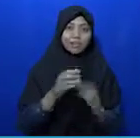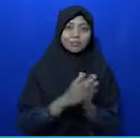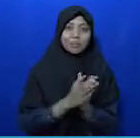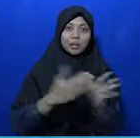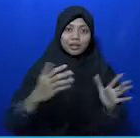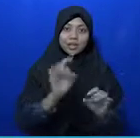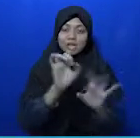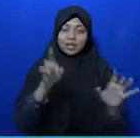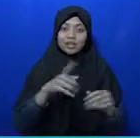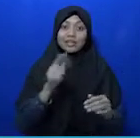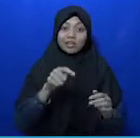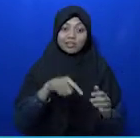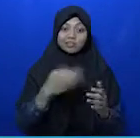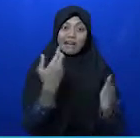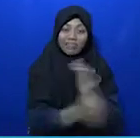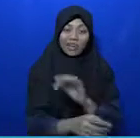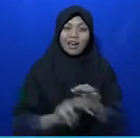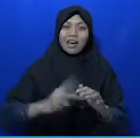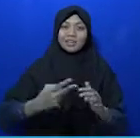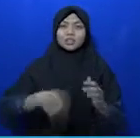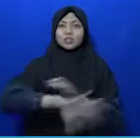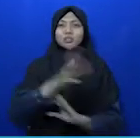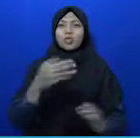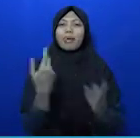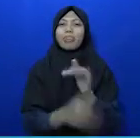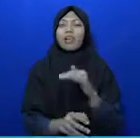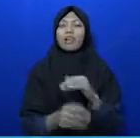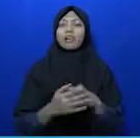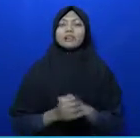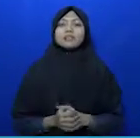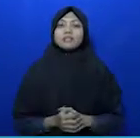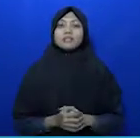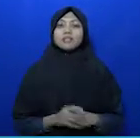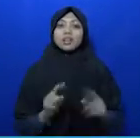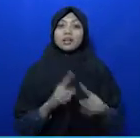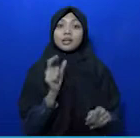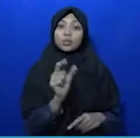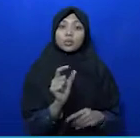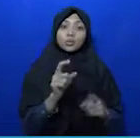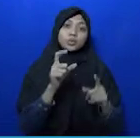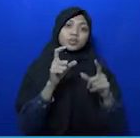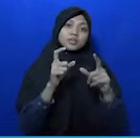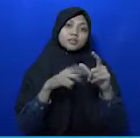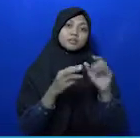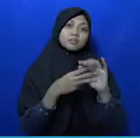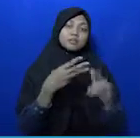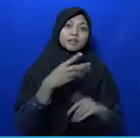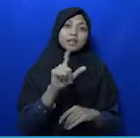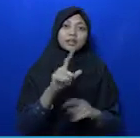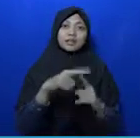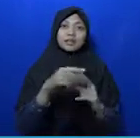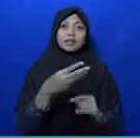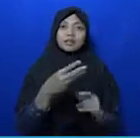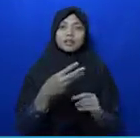semua ya sudah selesai, itu artinya dengan 1-5 tahun. Tetapi untuk smelter memang dia bisa saja bekerja sama dengan pihak